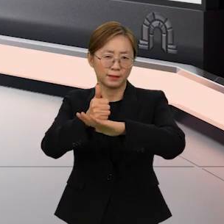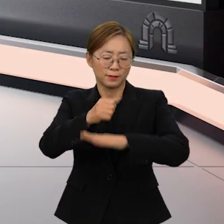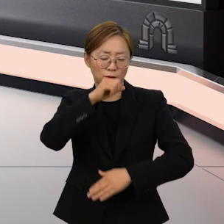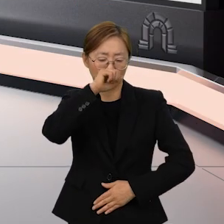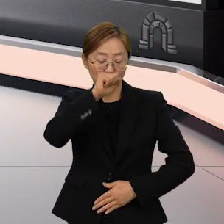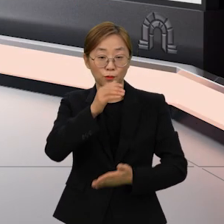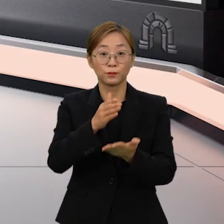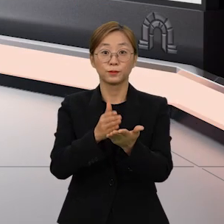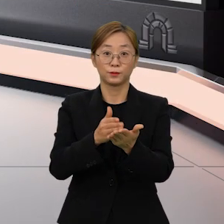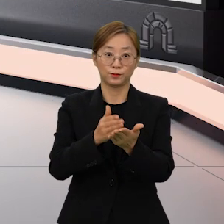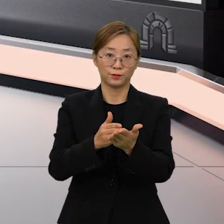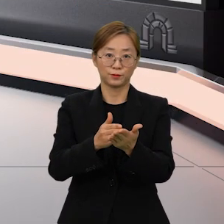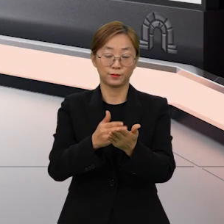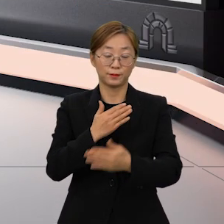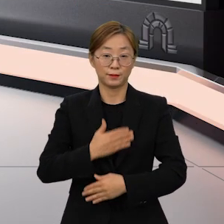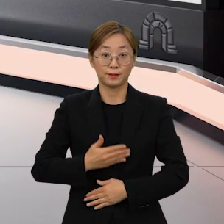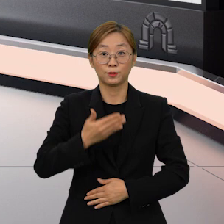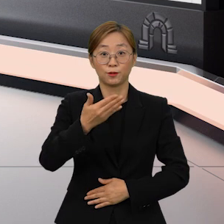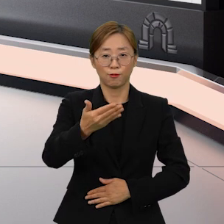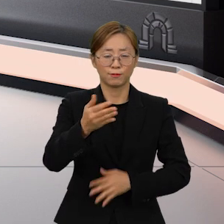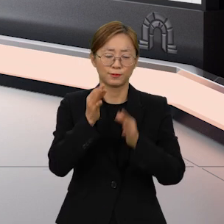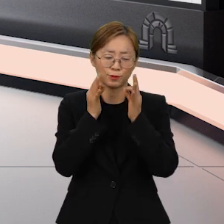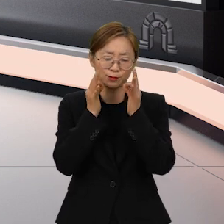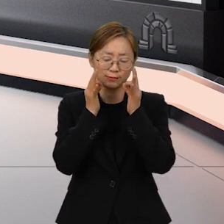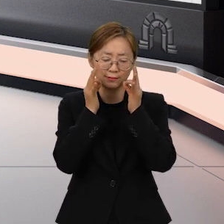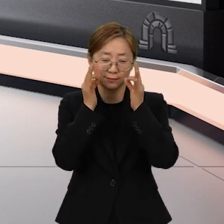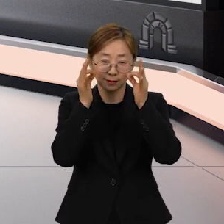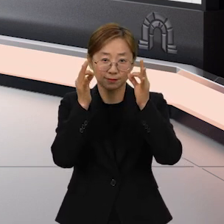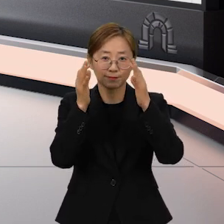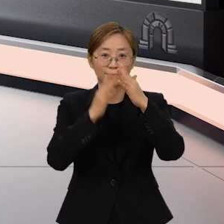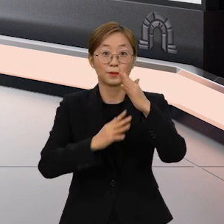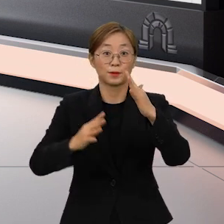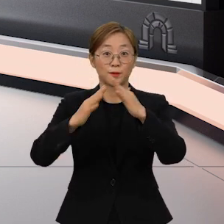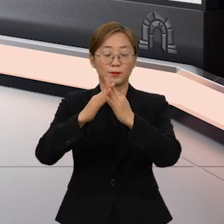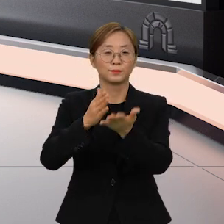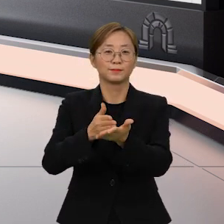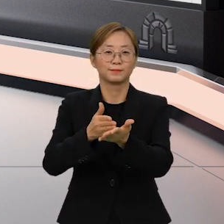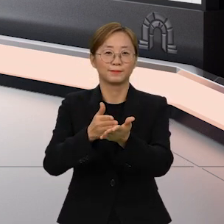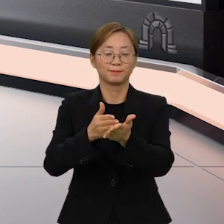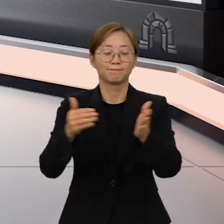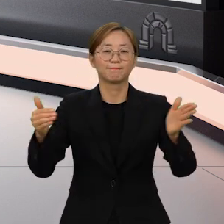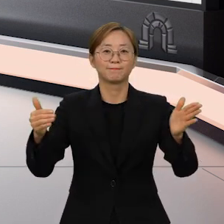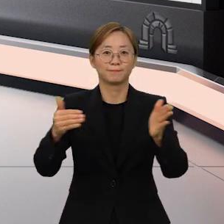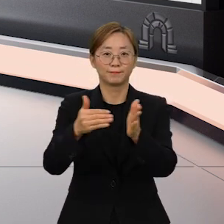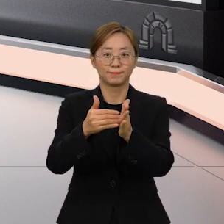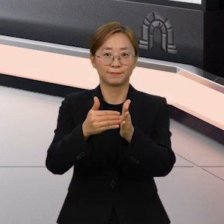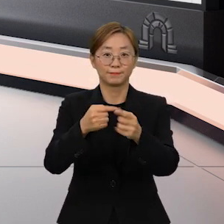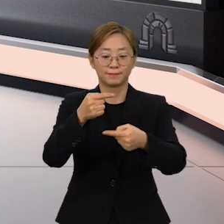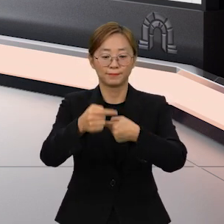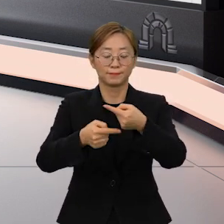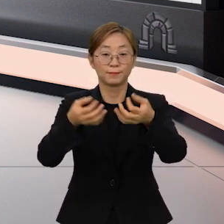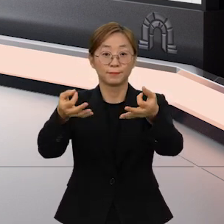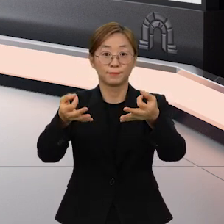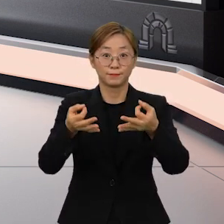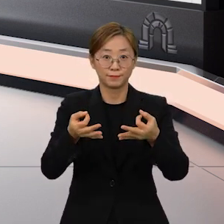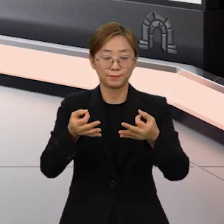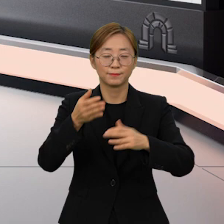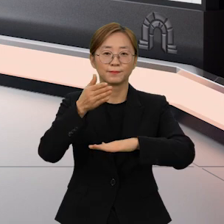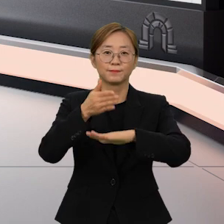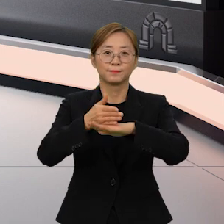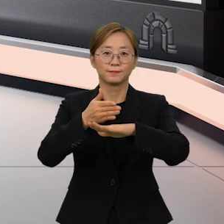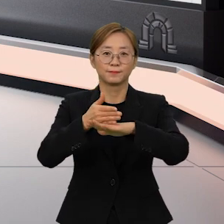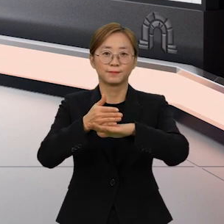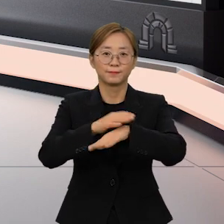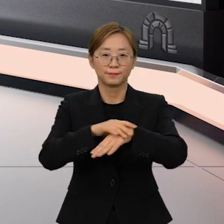2023년에도 더욱 희망차고 따뜻한 소식을 전달해드릴 수 있는 공주뉴스가 되길 바라며 이번 주 공주뉴스 마칩니다.